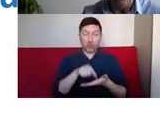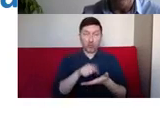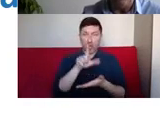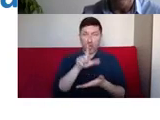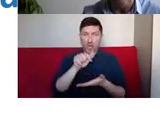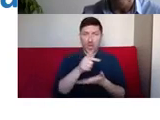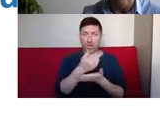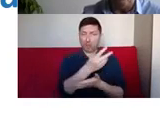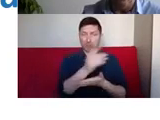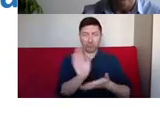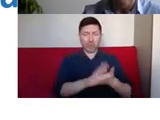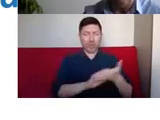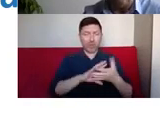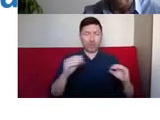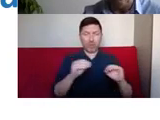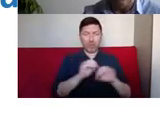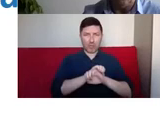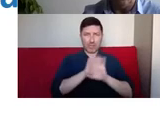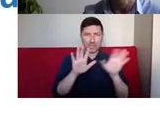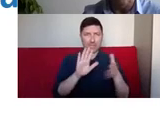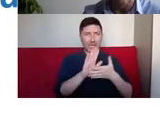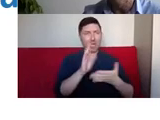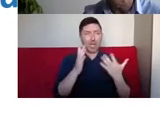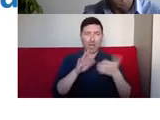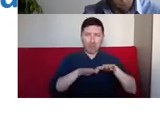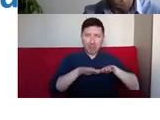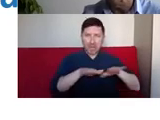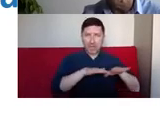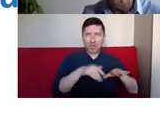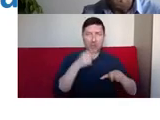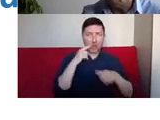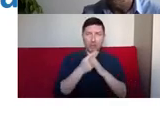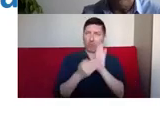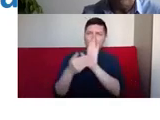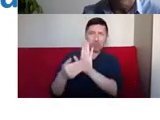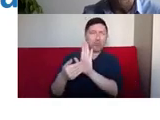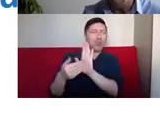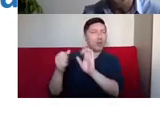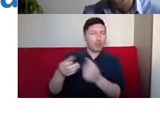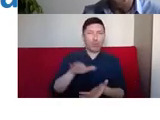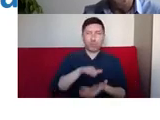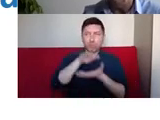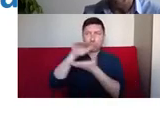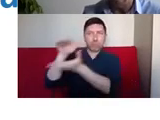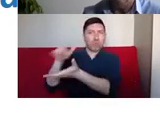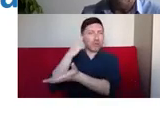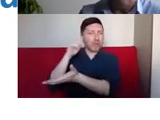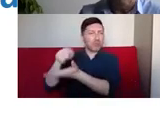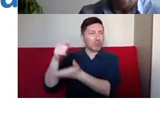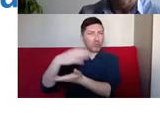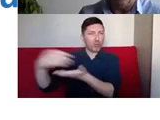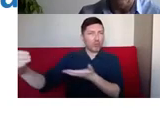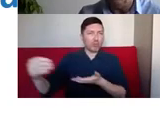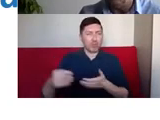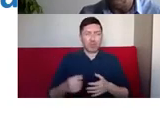produits-là, Job Dating, Handi Café, Handi Move Emploi, Handi Rencontre Entreprise et Café Emploi. Donc, toutes ces actions-là ont été modélisées. On peut tout à fait